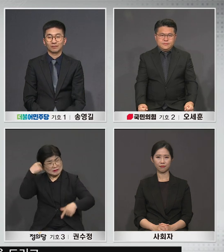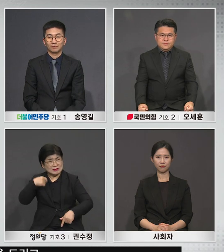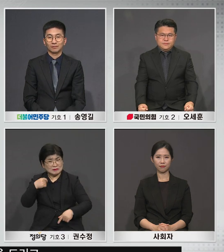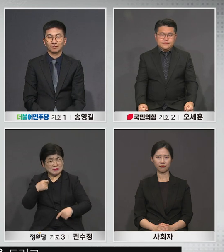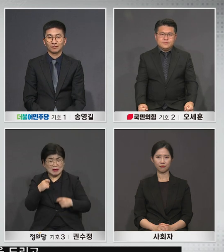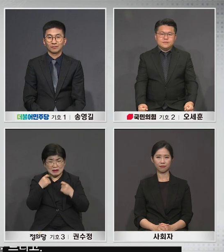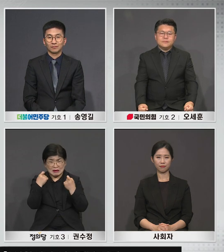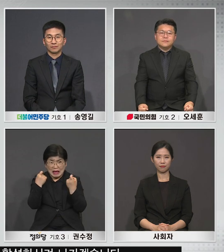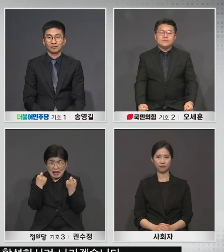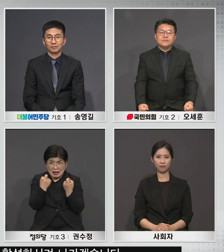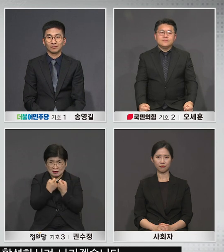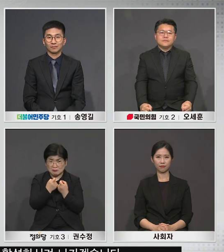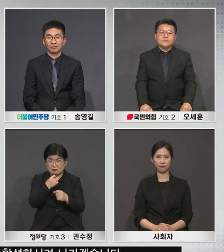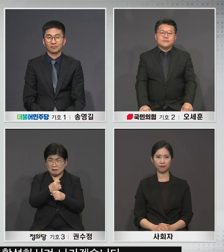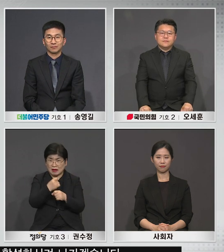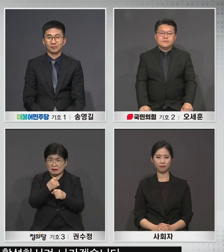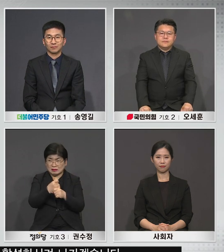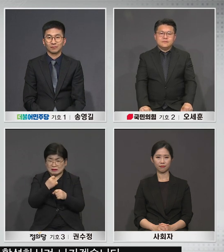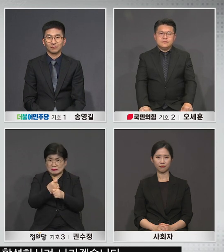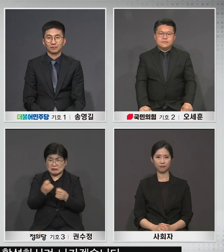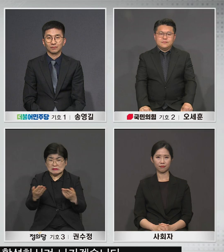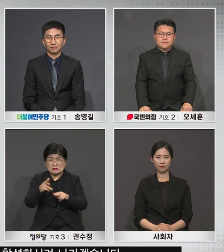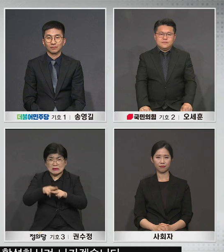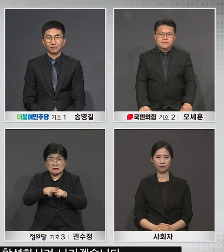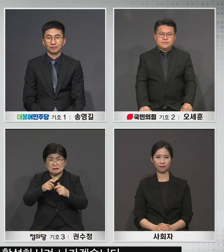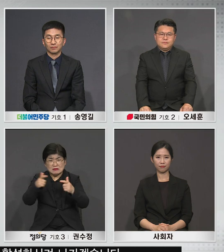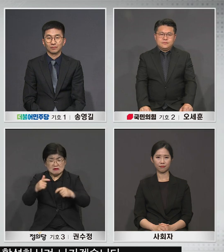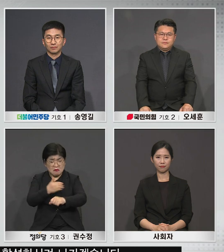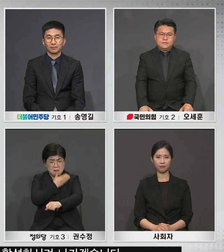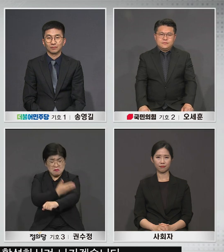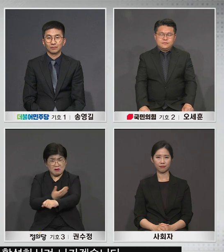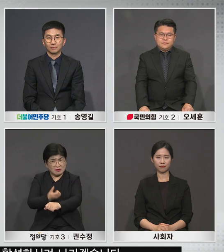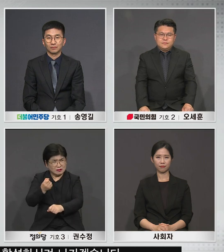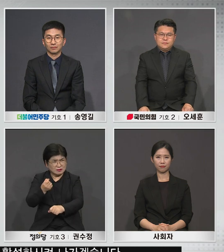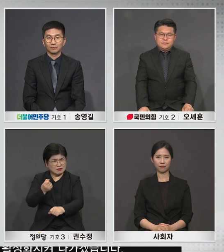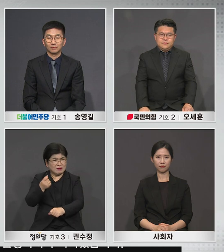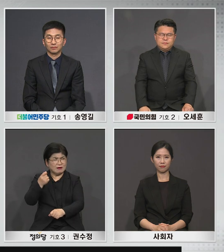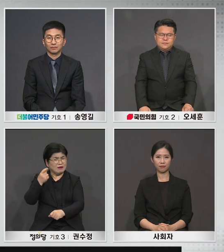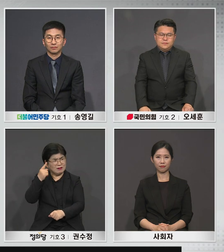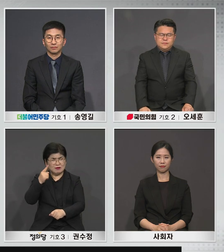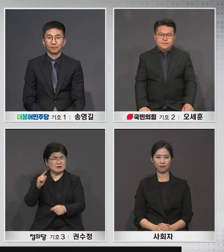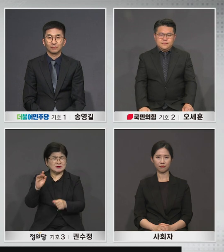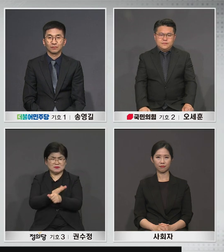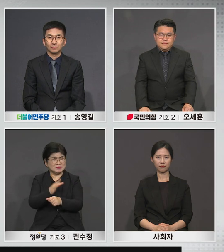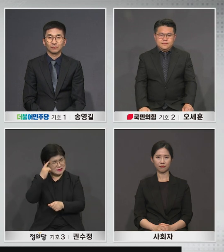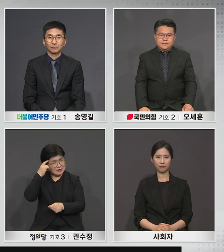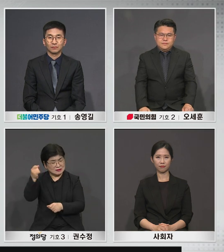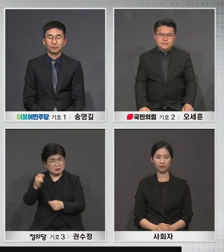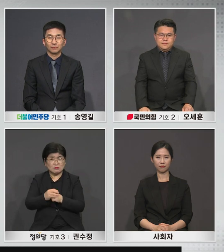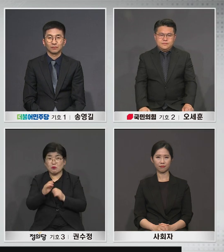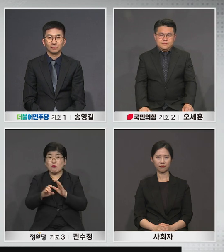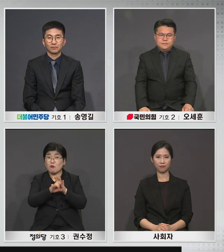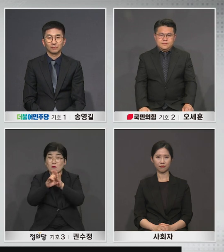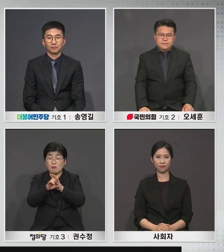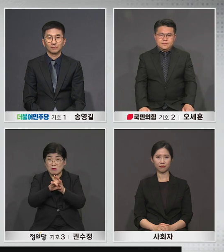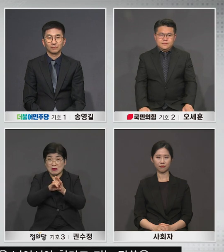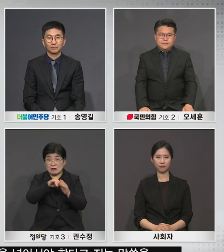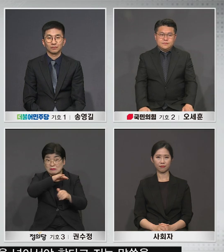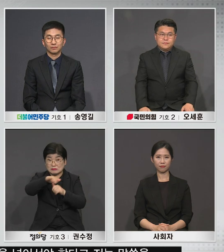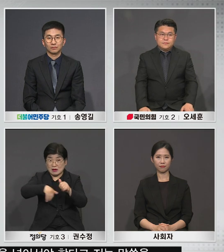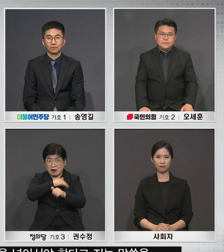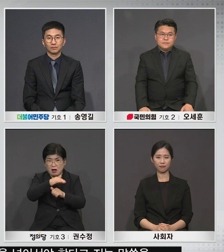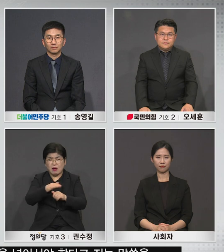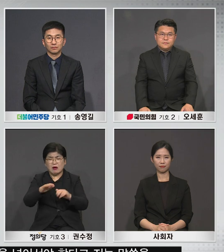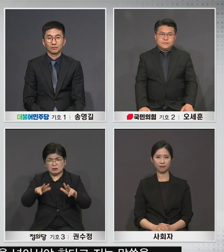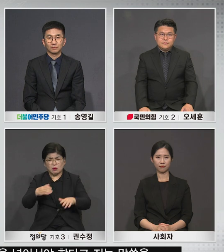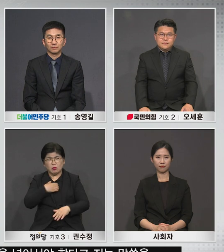것이 주도해야 된다라는 상상을 넘어서야 된다고 저는 말씀드리고 있는 것입니다. 코로나 상황을 건너오면서 이제는 위기